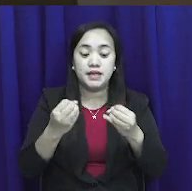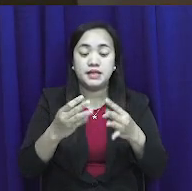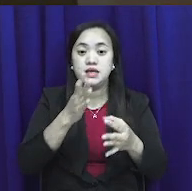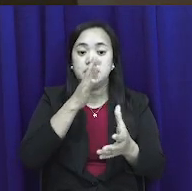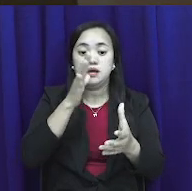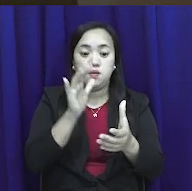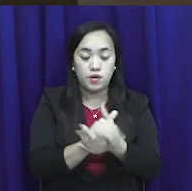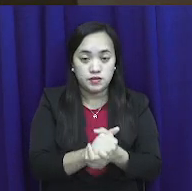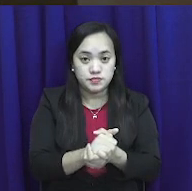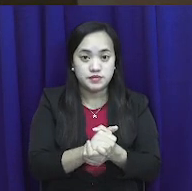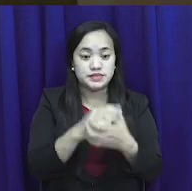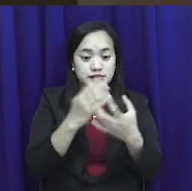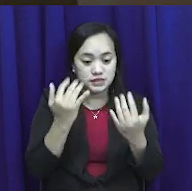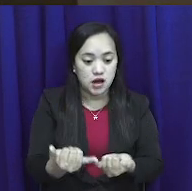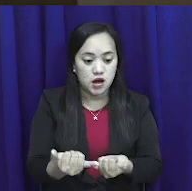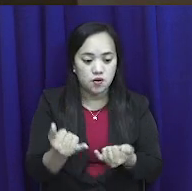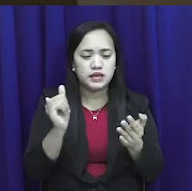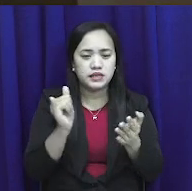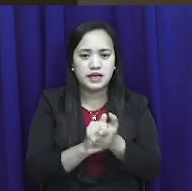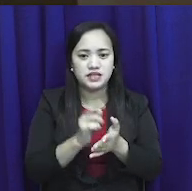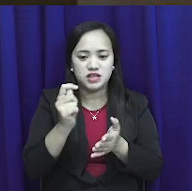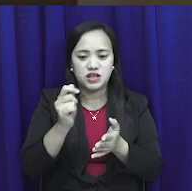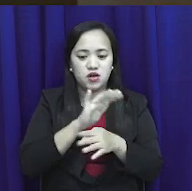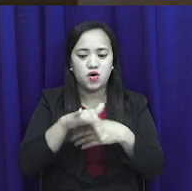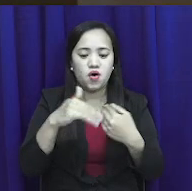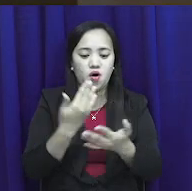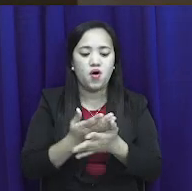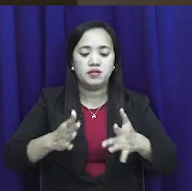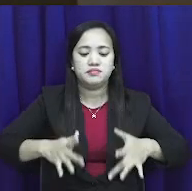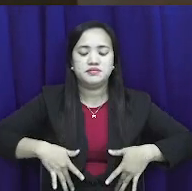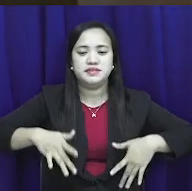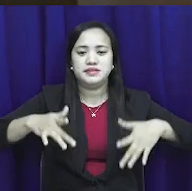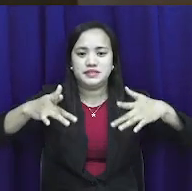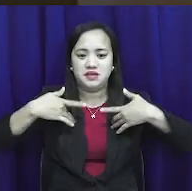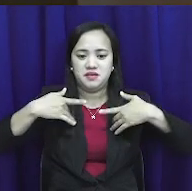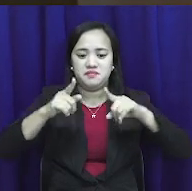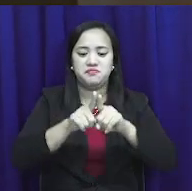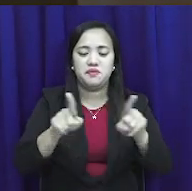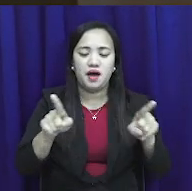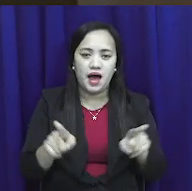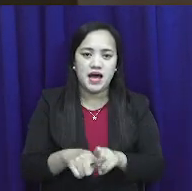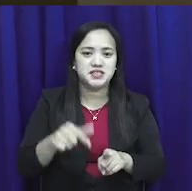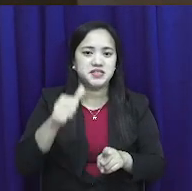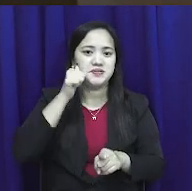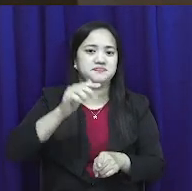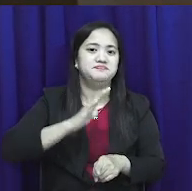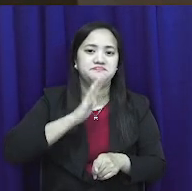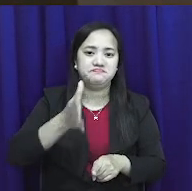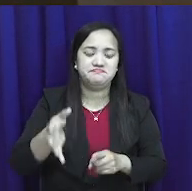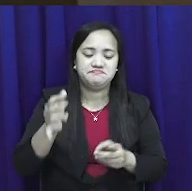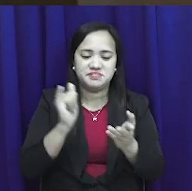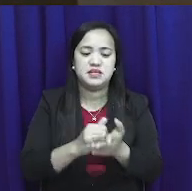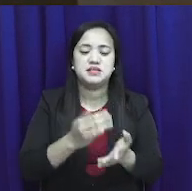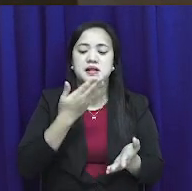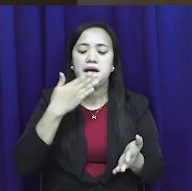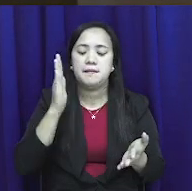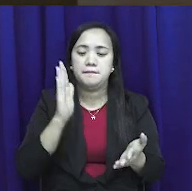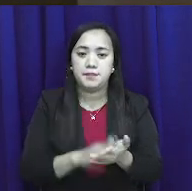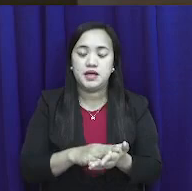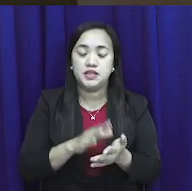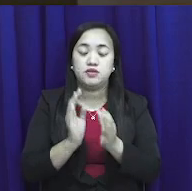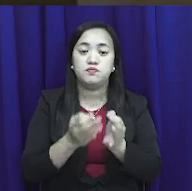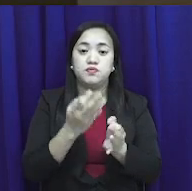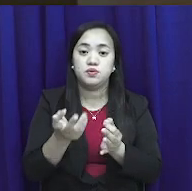mundo ang maraming mga pamilyadong babae at may asawang babae kaya mga kapatid if you are from the